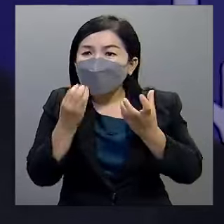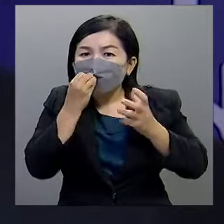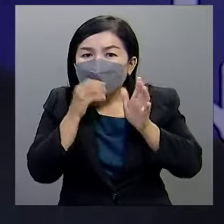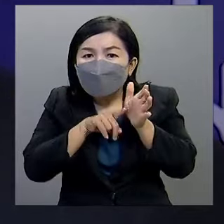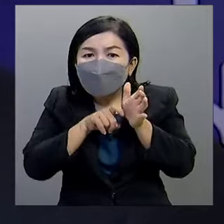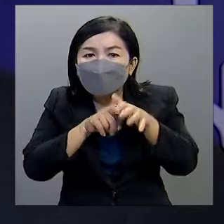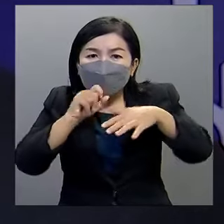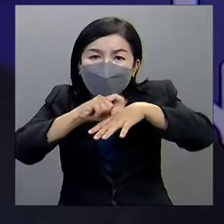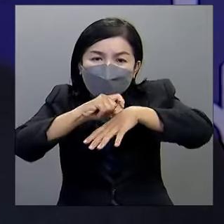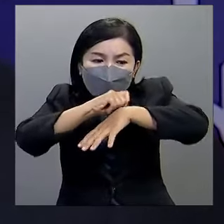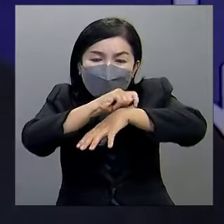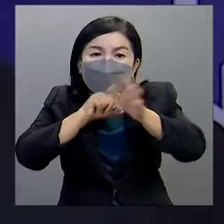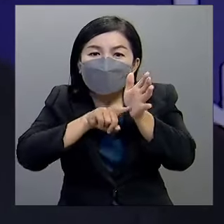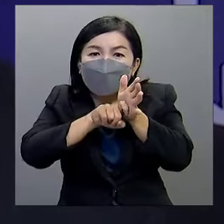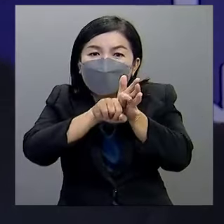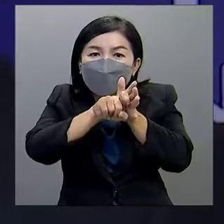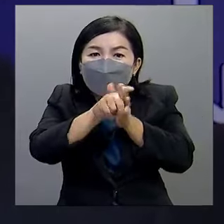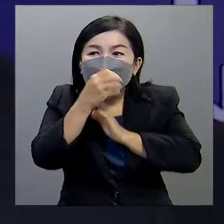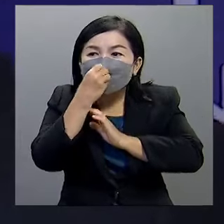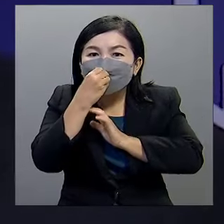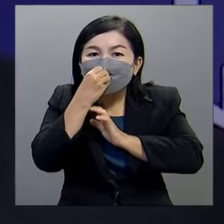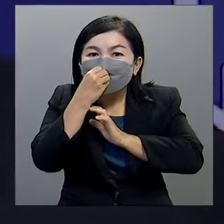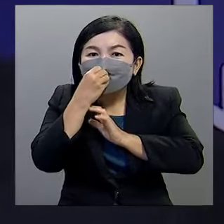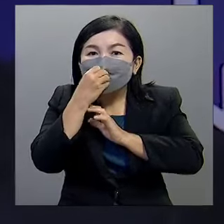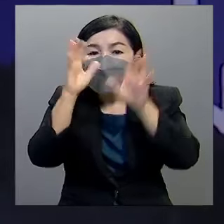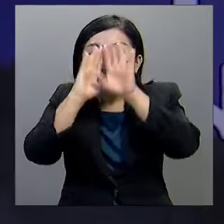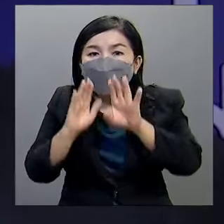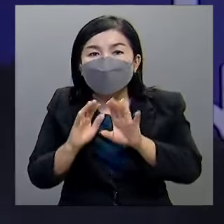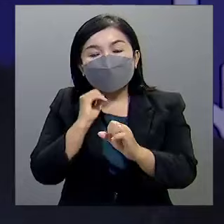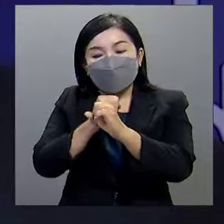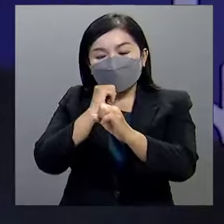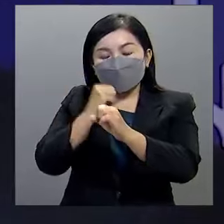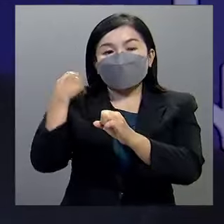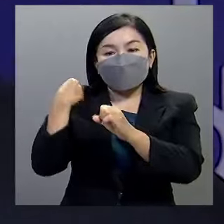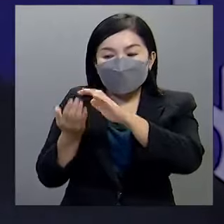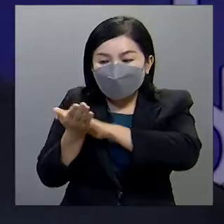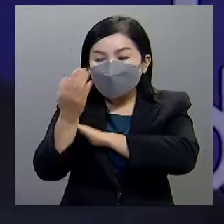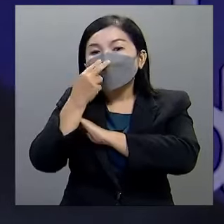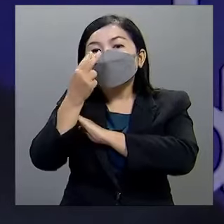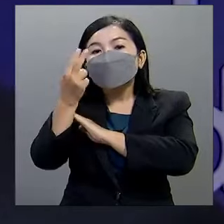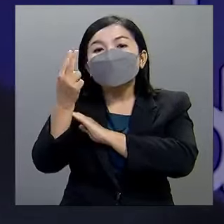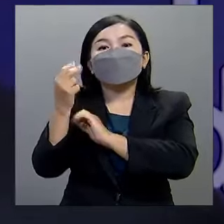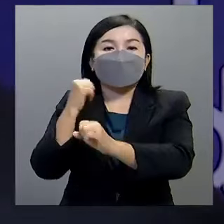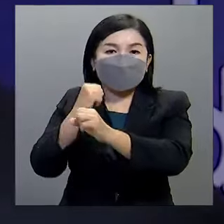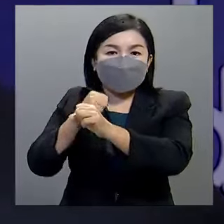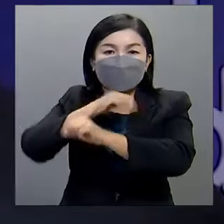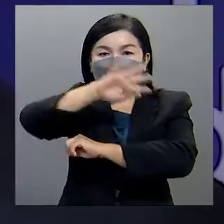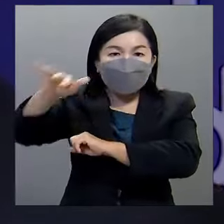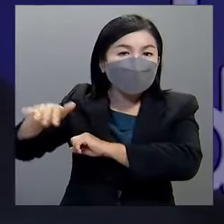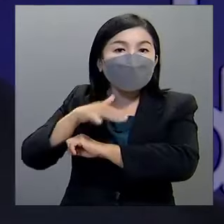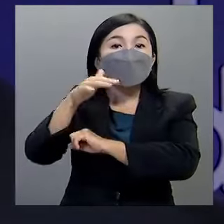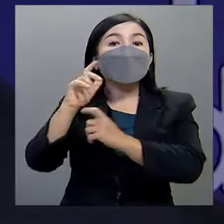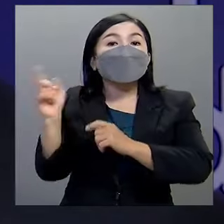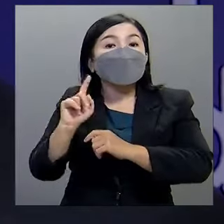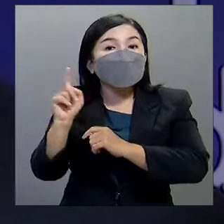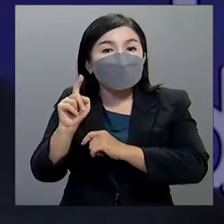วก็ผลิตโดยใช้เครื่องพิมพ์3มิติ 3D Food Printer ออกมาครับงั้นเนี่ยทั้งหมดเนี่ยต้องโดนค